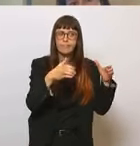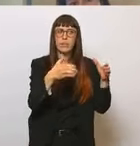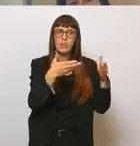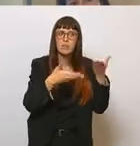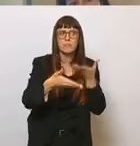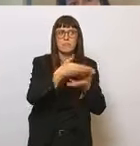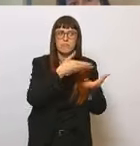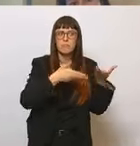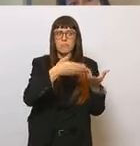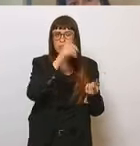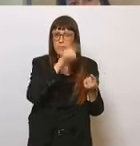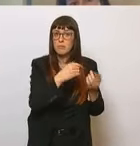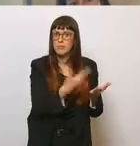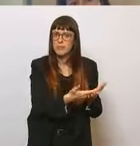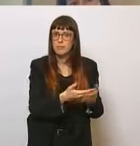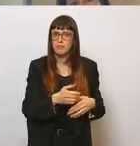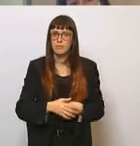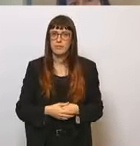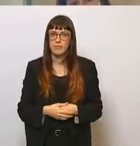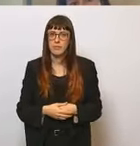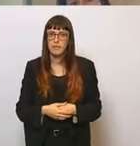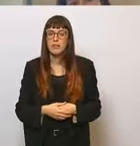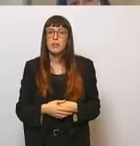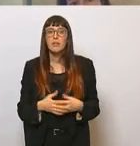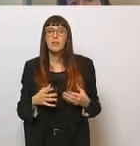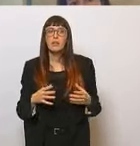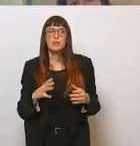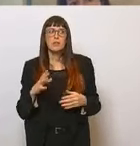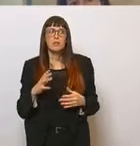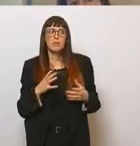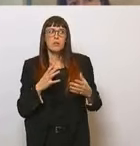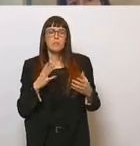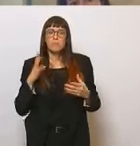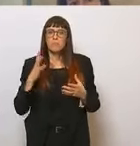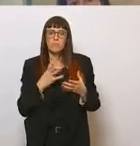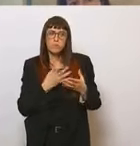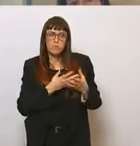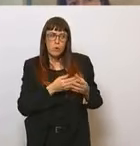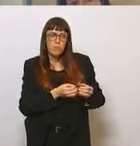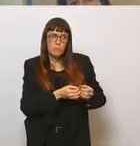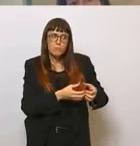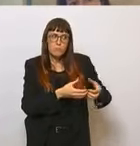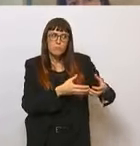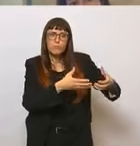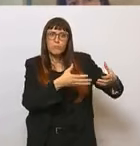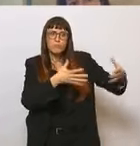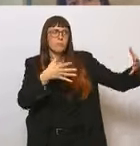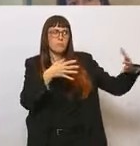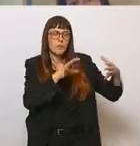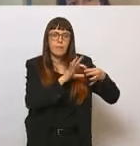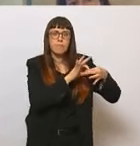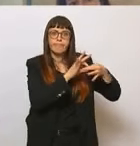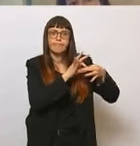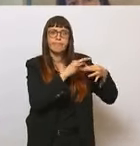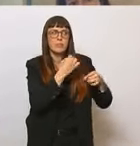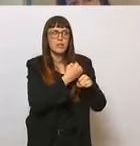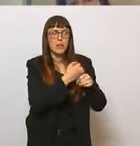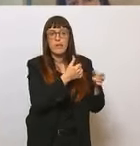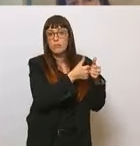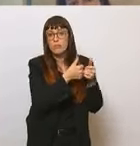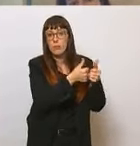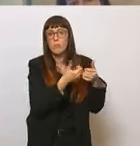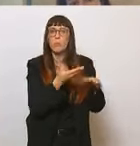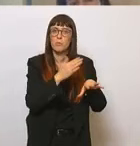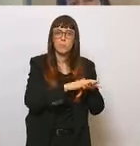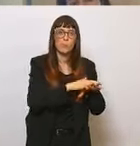ces questions. Nous avons une coopération qui a augmenté sur ces questions avec eux. Alors bien sûr, nous avons des systèmes juridiques qui sont différents et puis